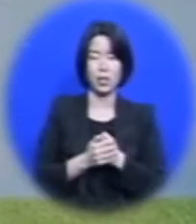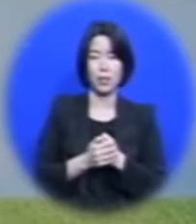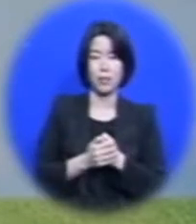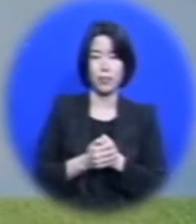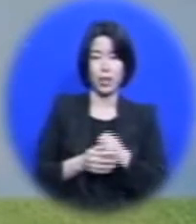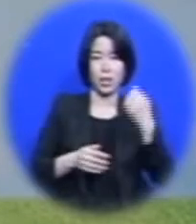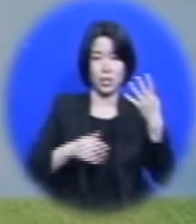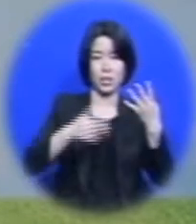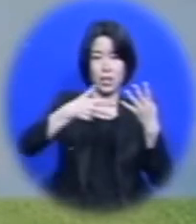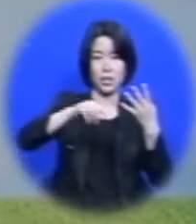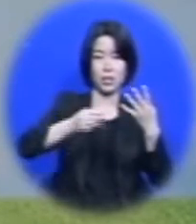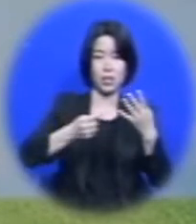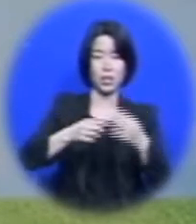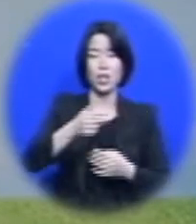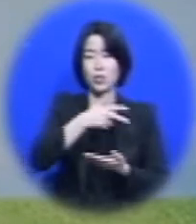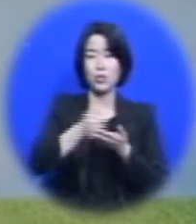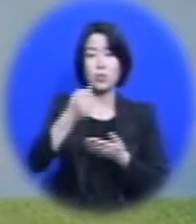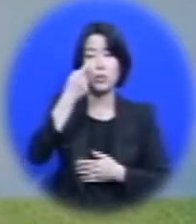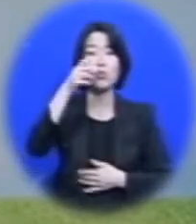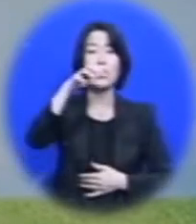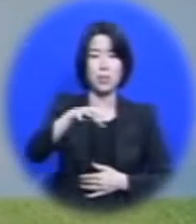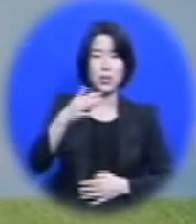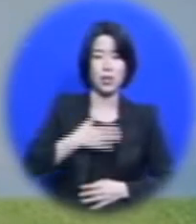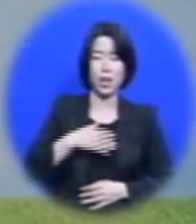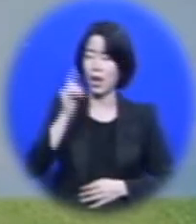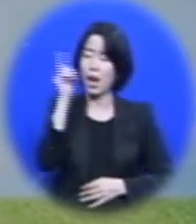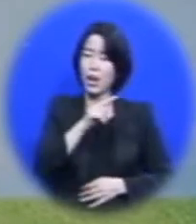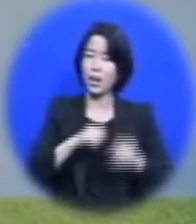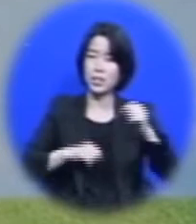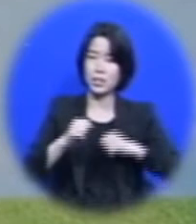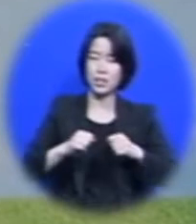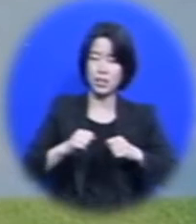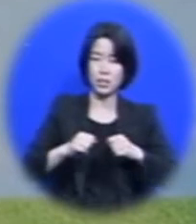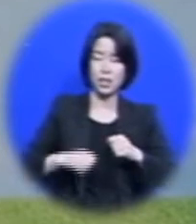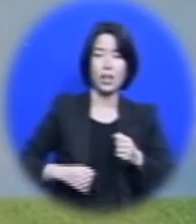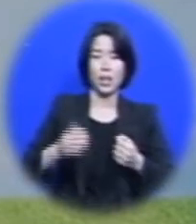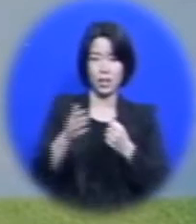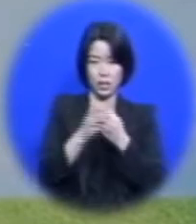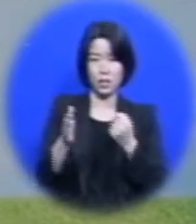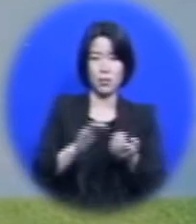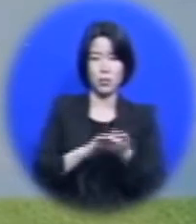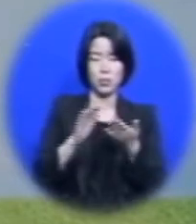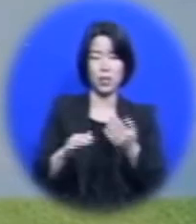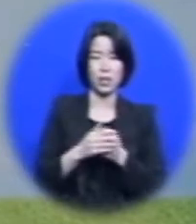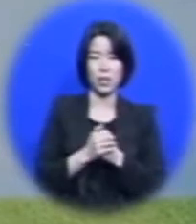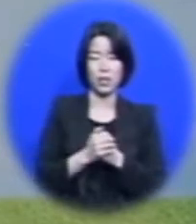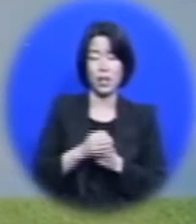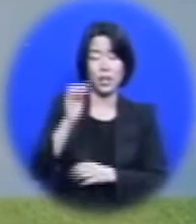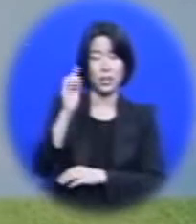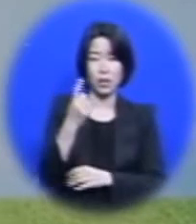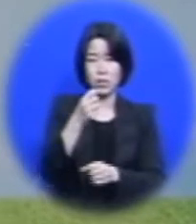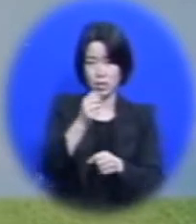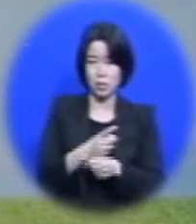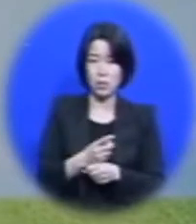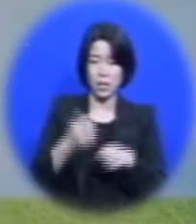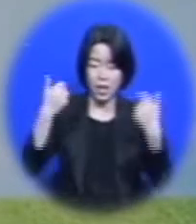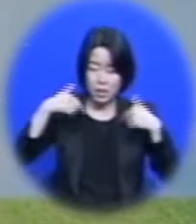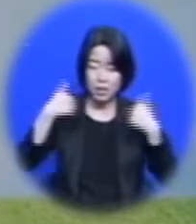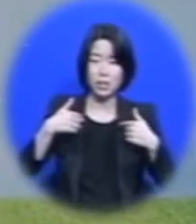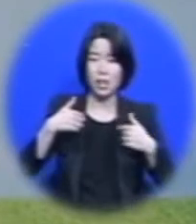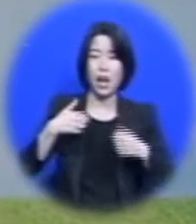4절에 주님의 눈앞에서 내가 악한 짓을 저질렀으니. 다윗은 이미 늘